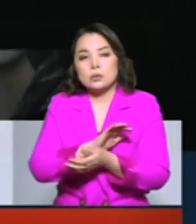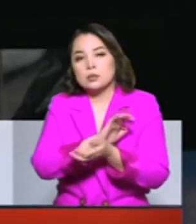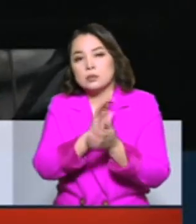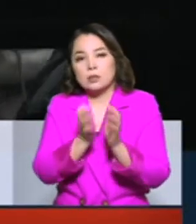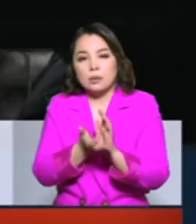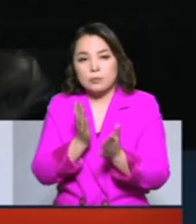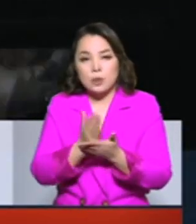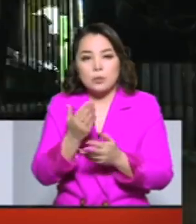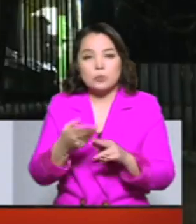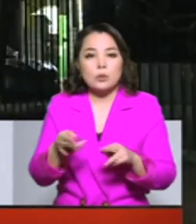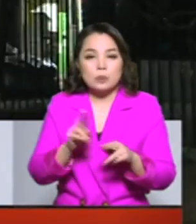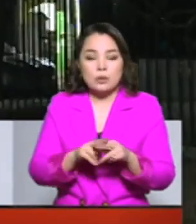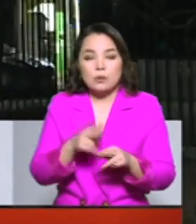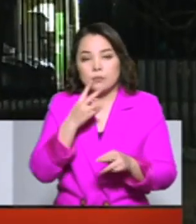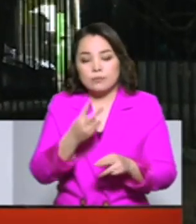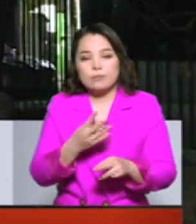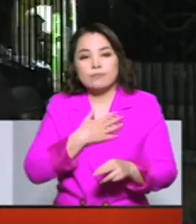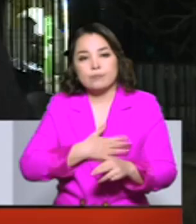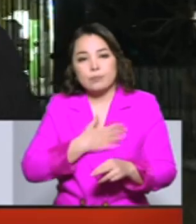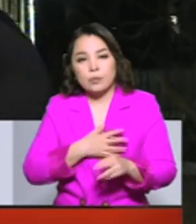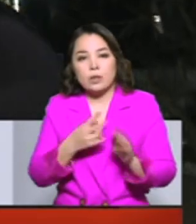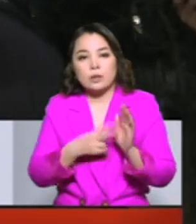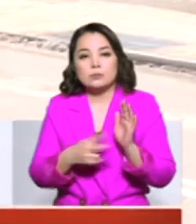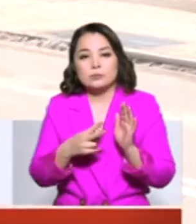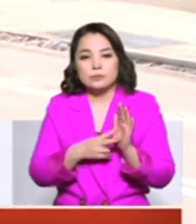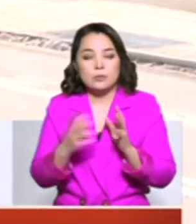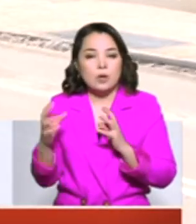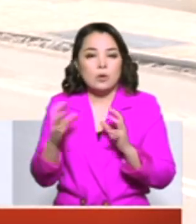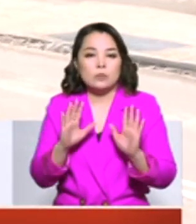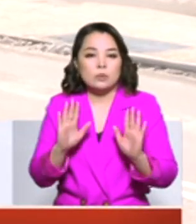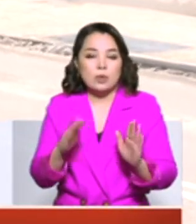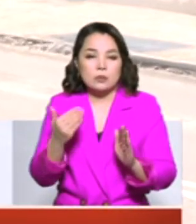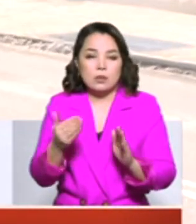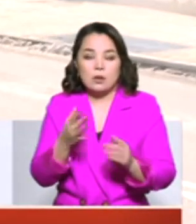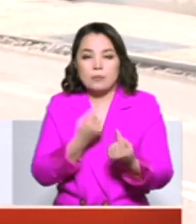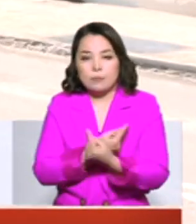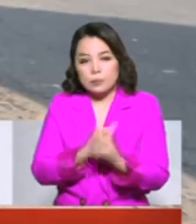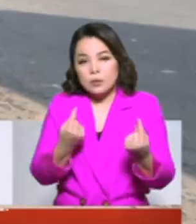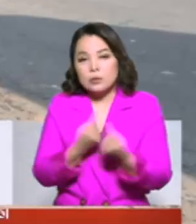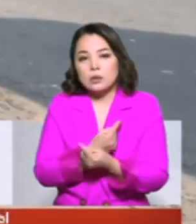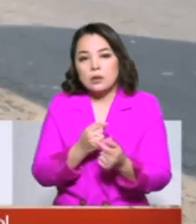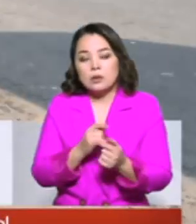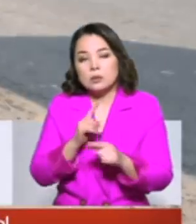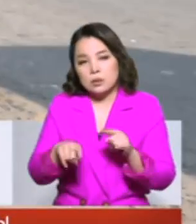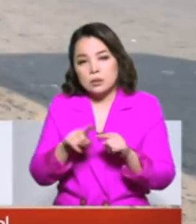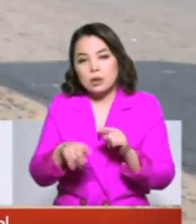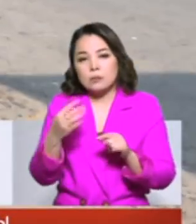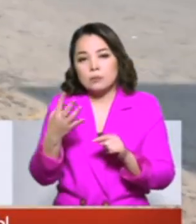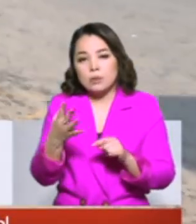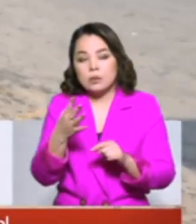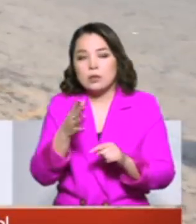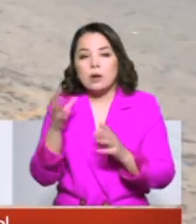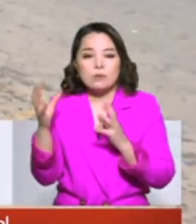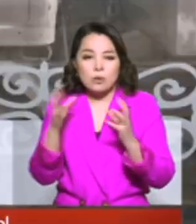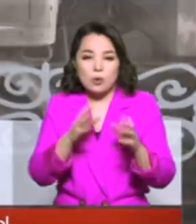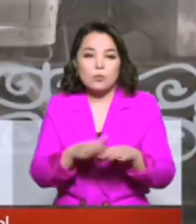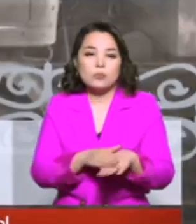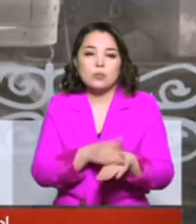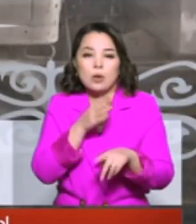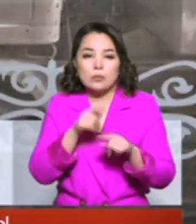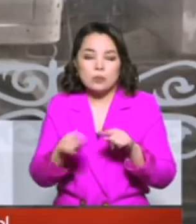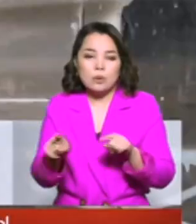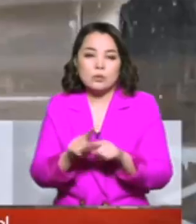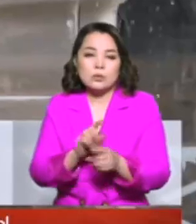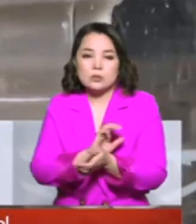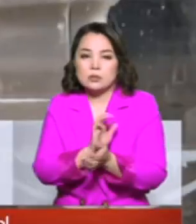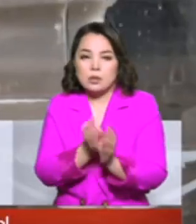жүреді. Қошым нашар. 77 особенно. Интервалым тездетсе, әсіресе 45-ші автобус көп уақытта келеді. Таңертең қысылып